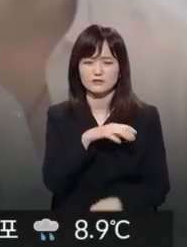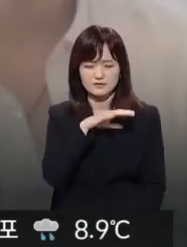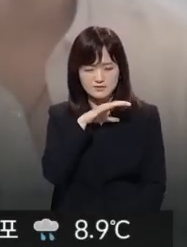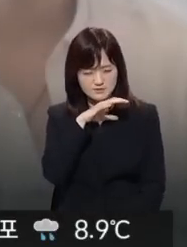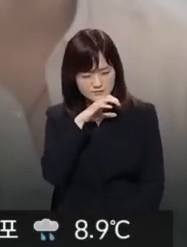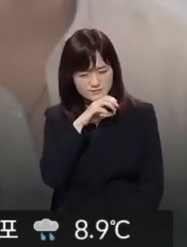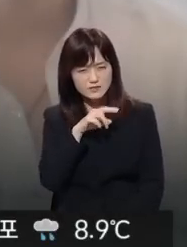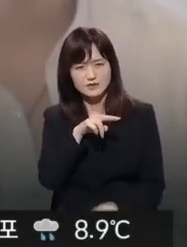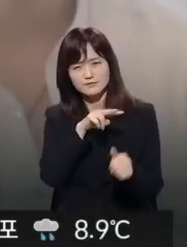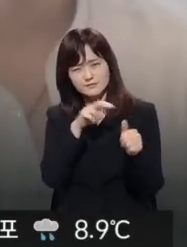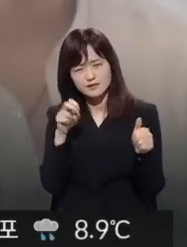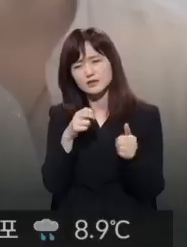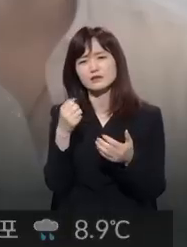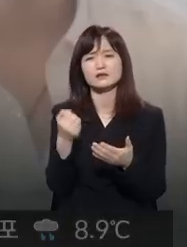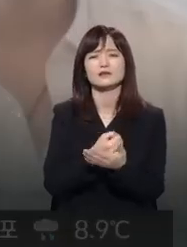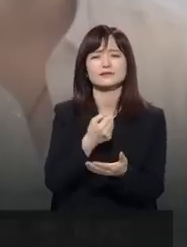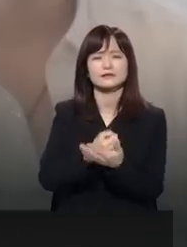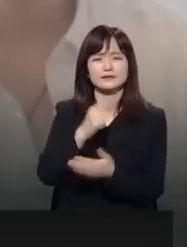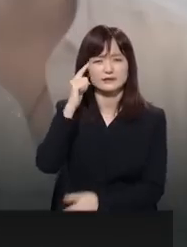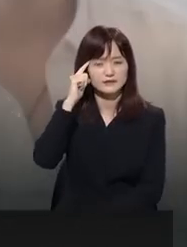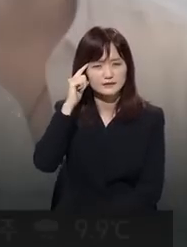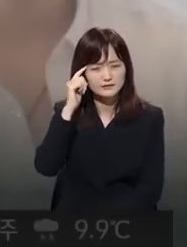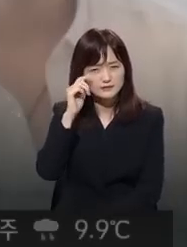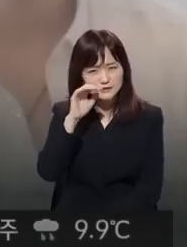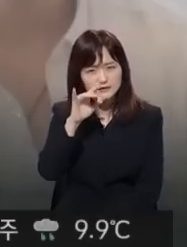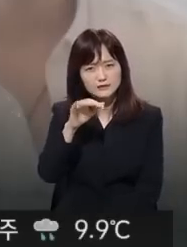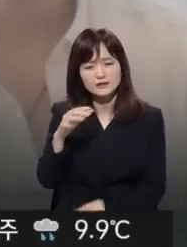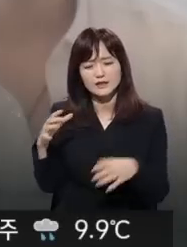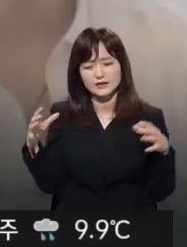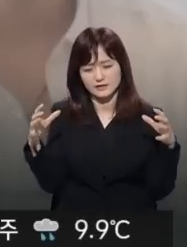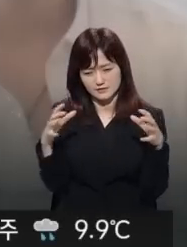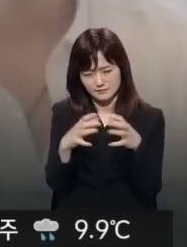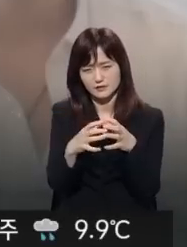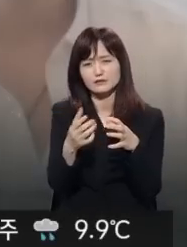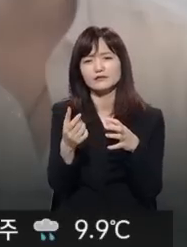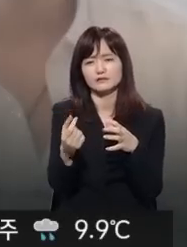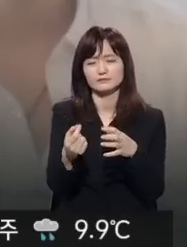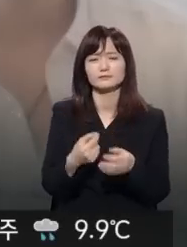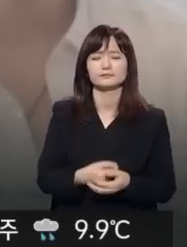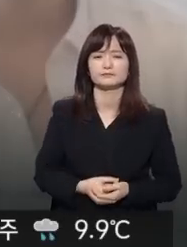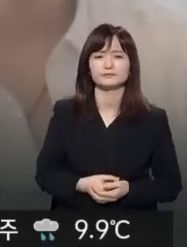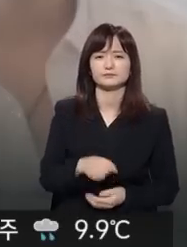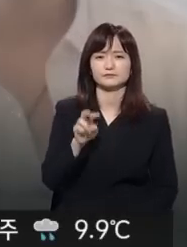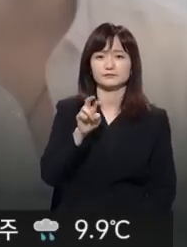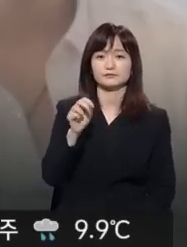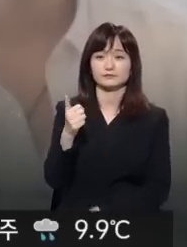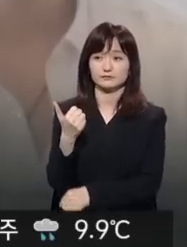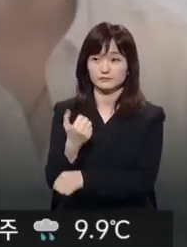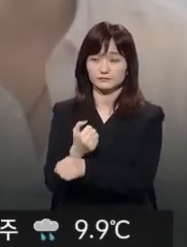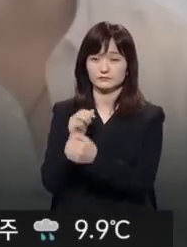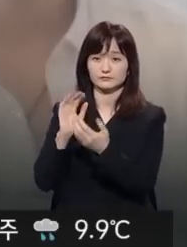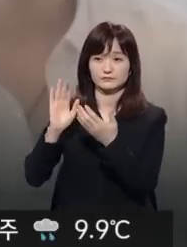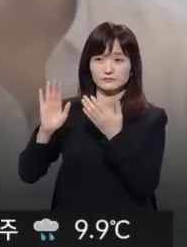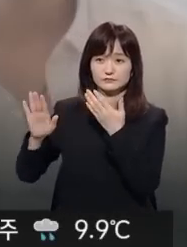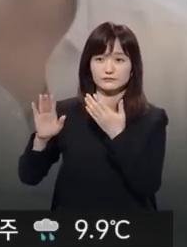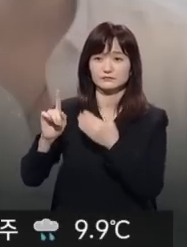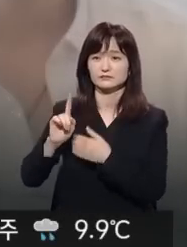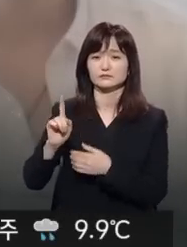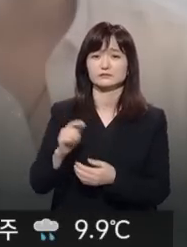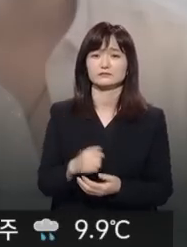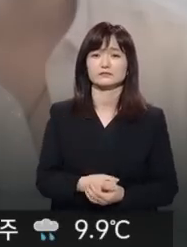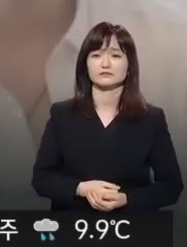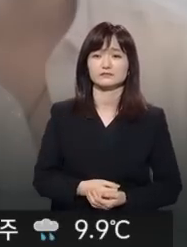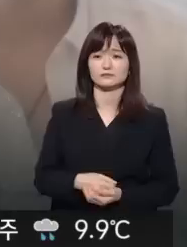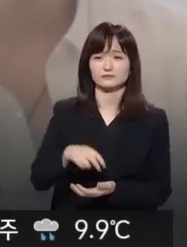미움 안타까운 그리움 뭐 이런 것들이 다 합쳐진 거 같고요 지금 뭐 마약한 후에는 뭐 굉장했다고 해요 뭐